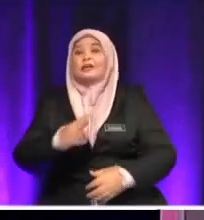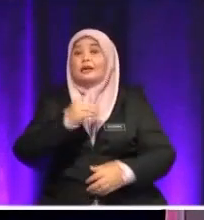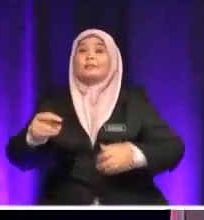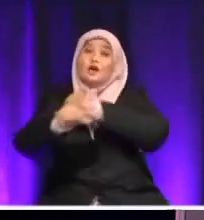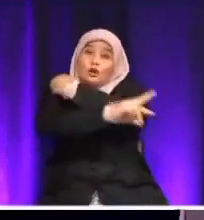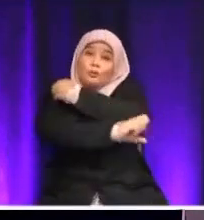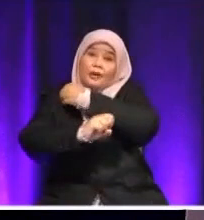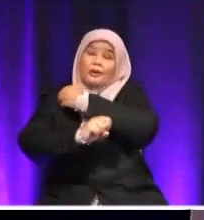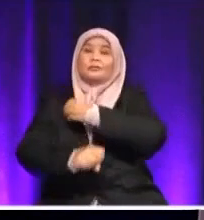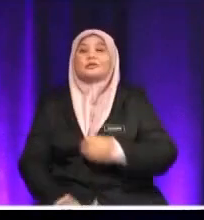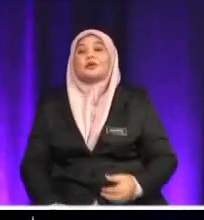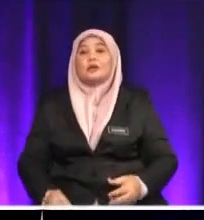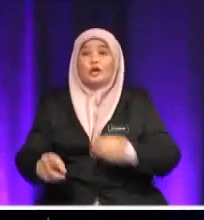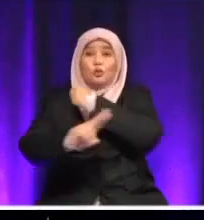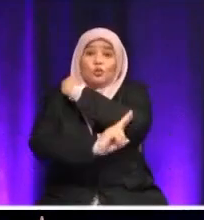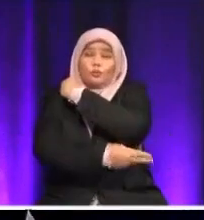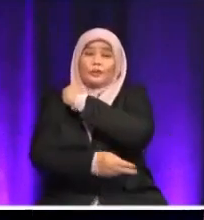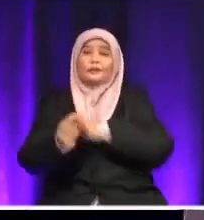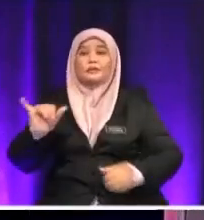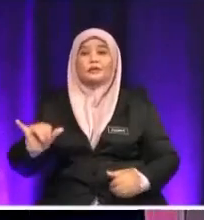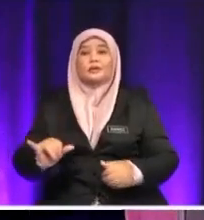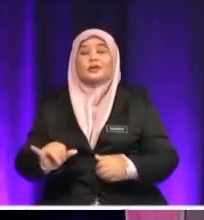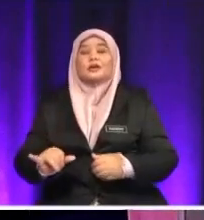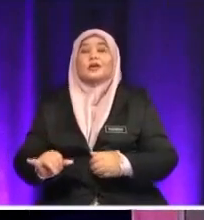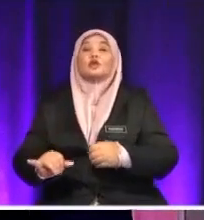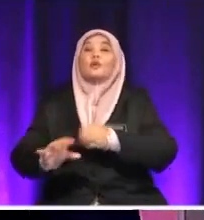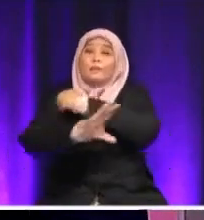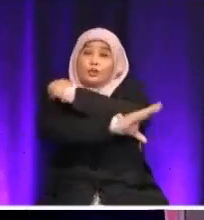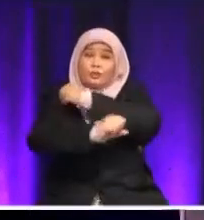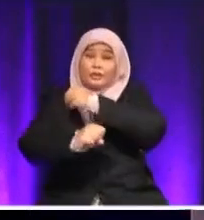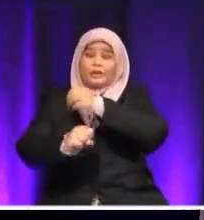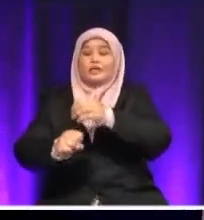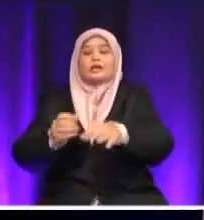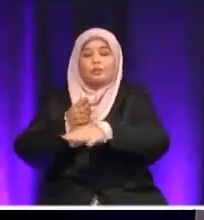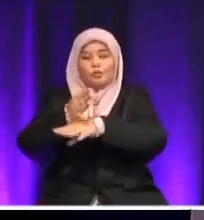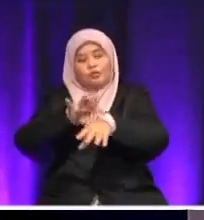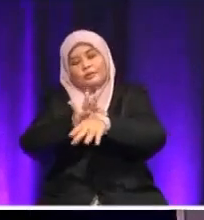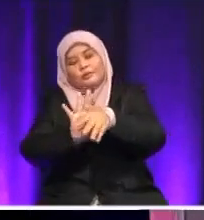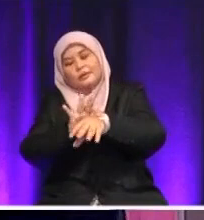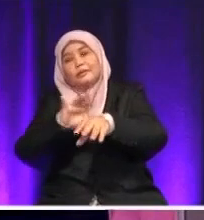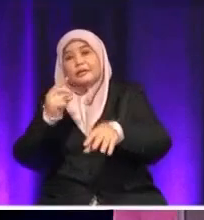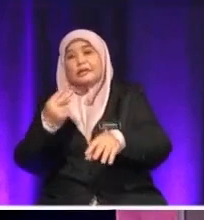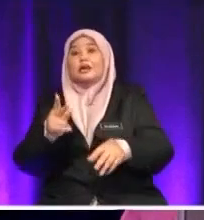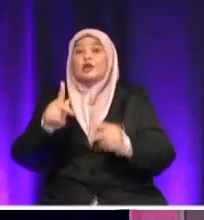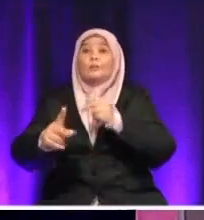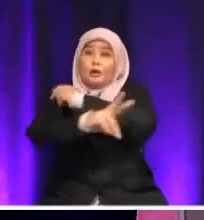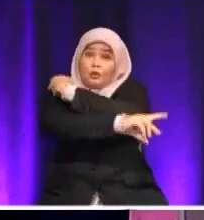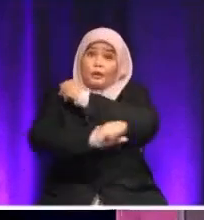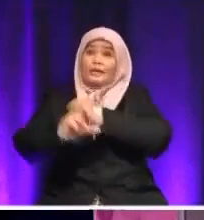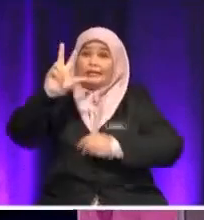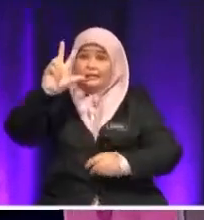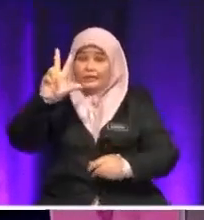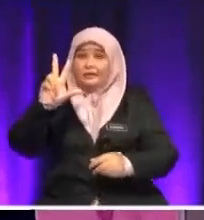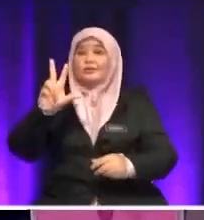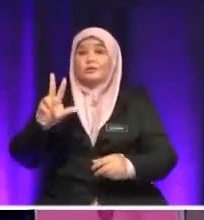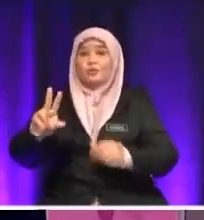merompak. Dan hukuman dia, kalau mencuri kita akan potong pergelangan tangan, tapi kalau merompak kita ada 3 hukuman dia. Okay, yang